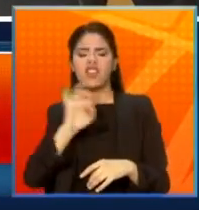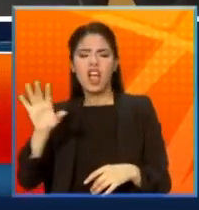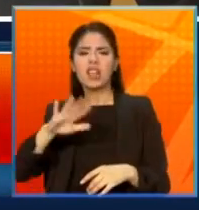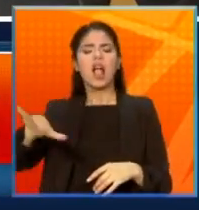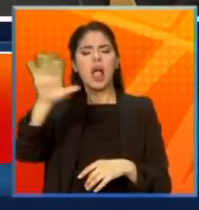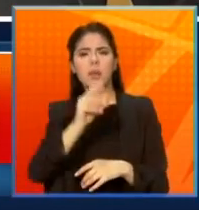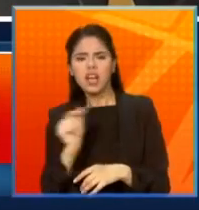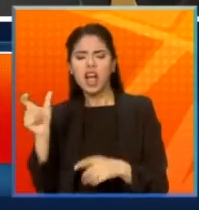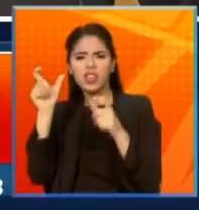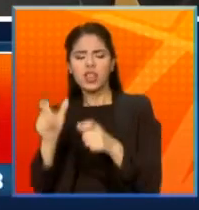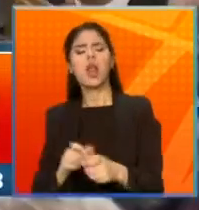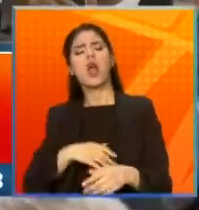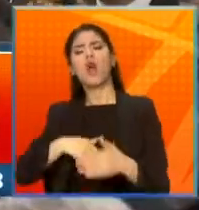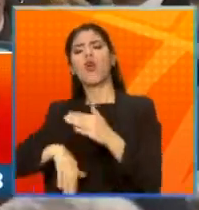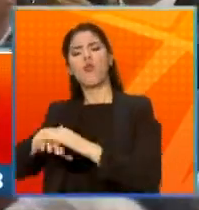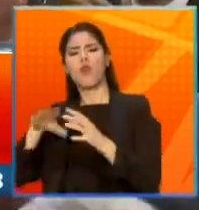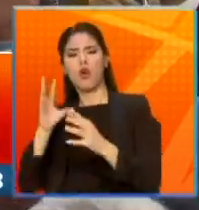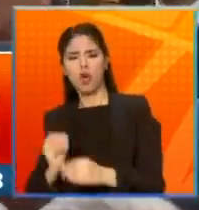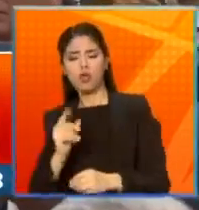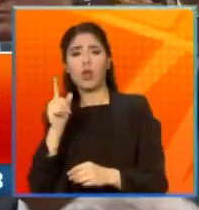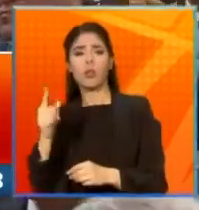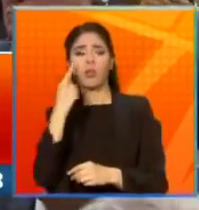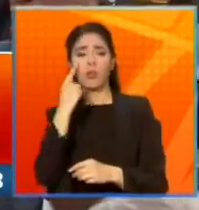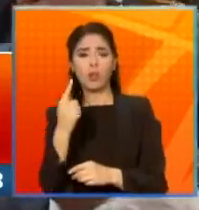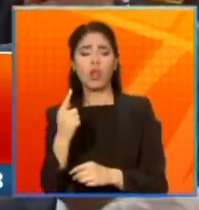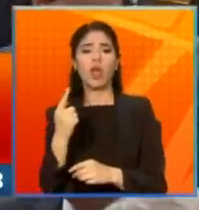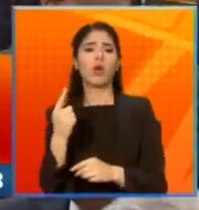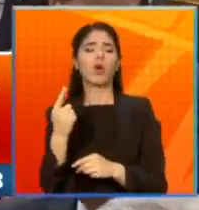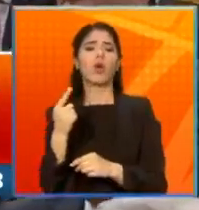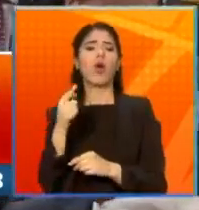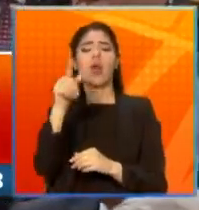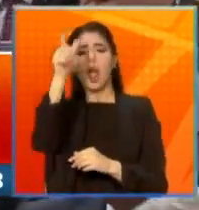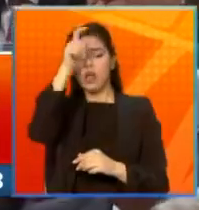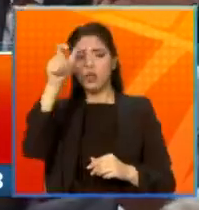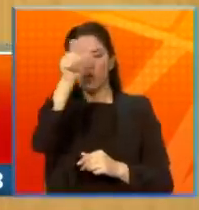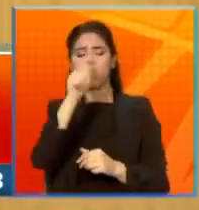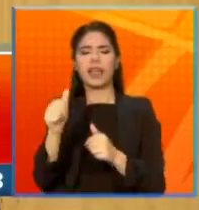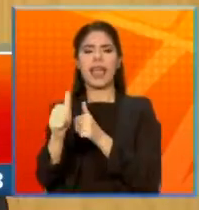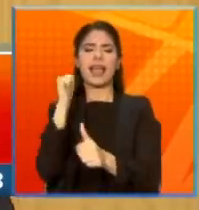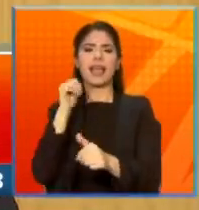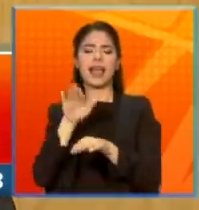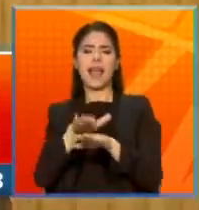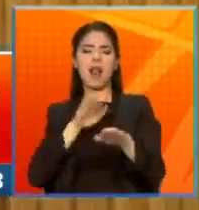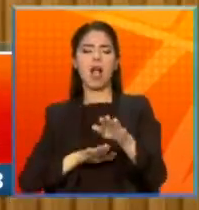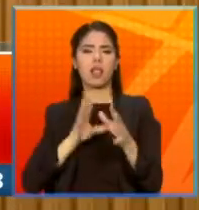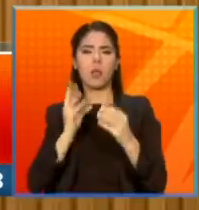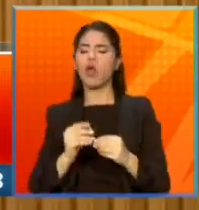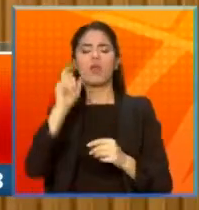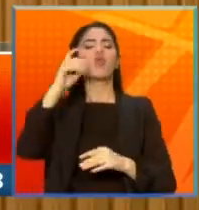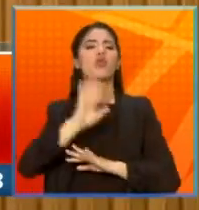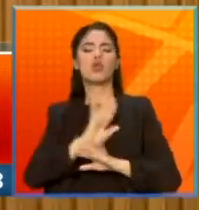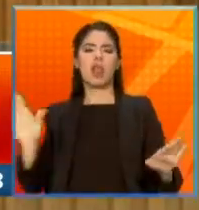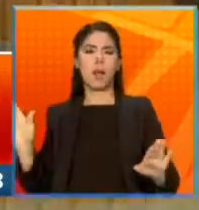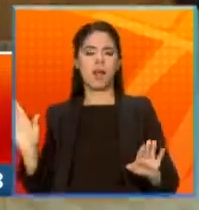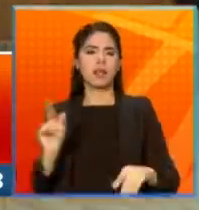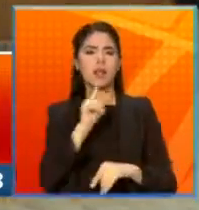kaçtıkları yere kadar kovalanacaktır. Bu şartlar altında Türkiye'nin geri adımı düşünülemeyecektir. Herkesle